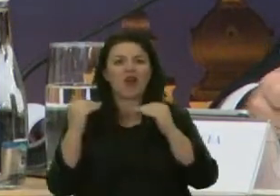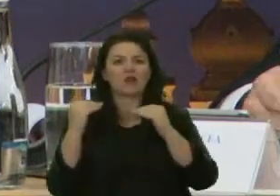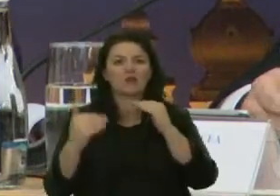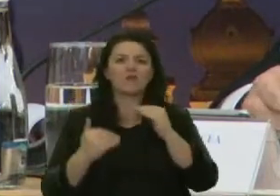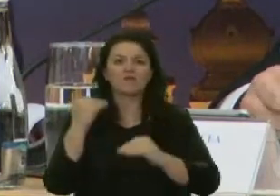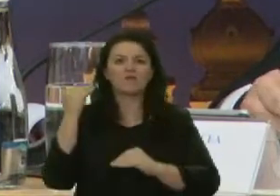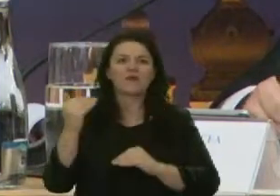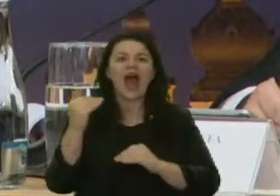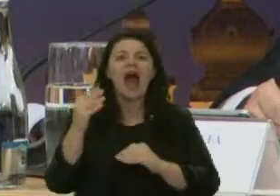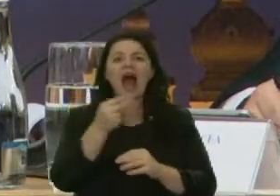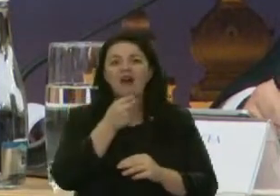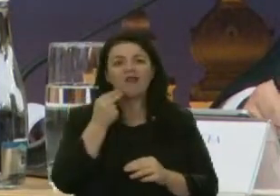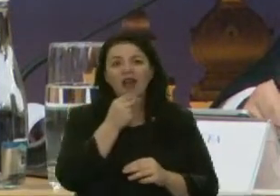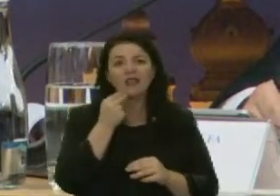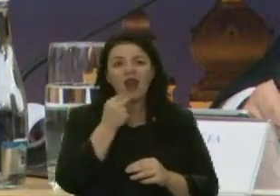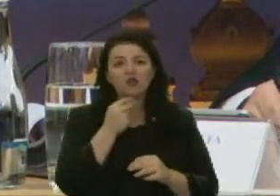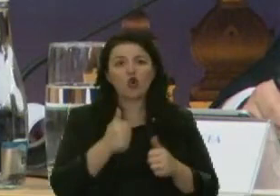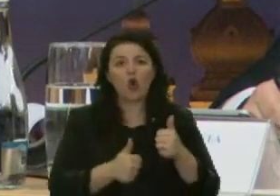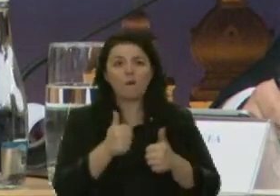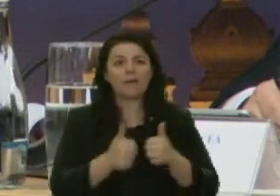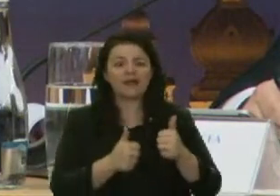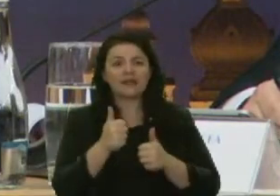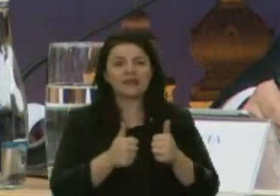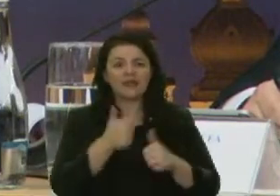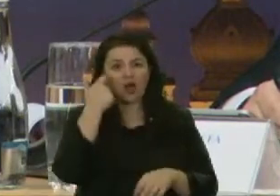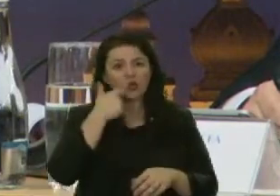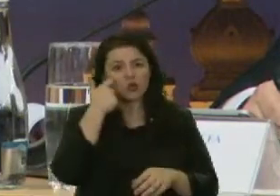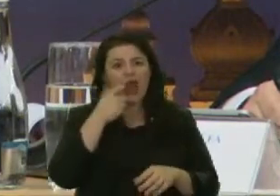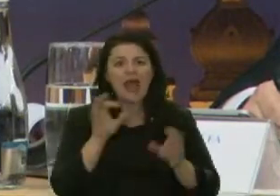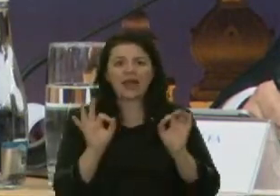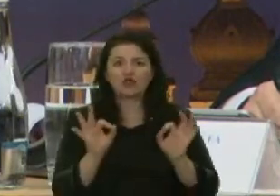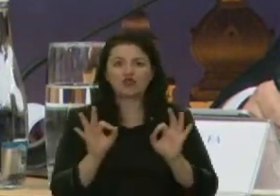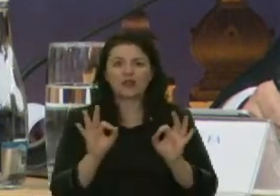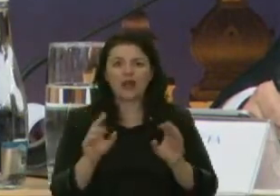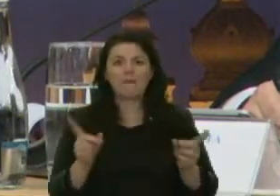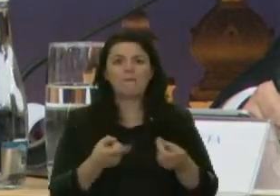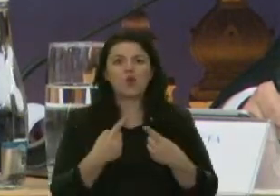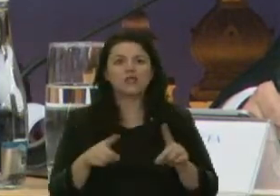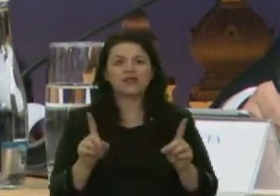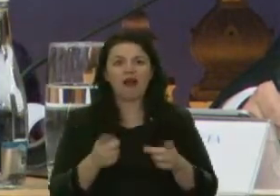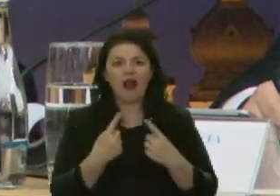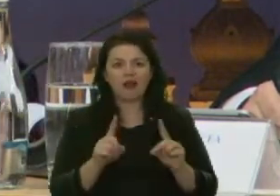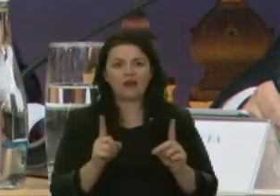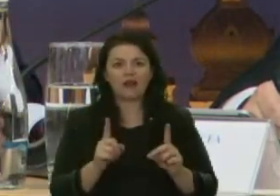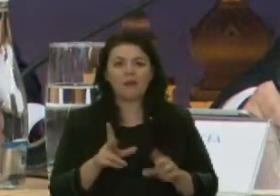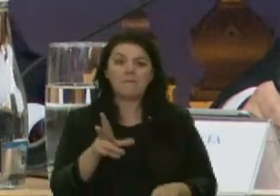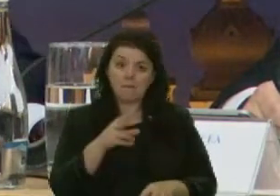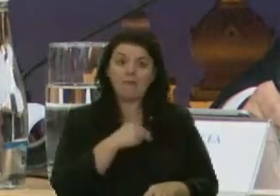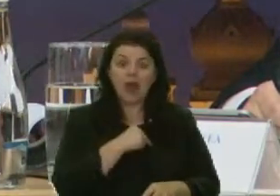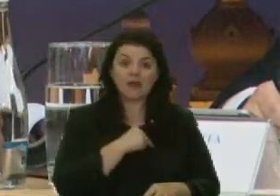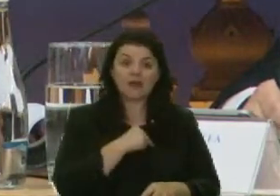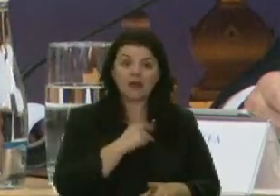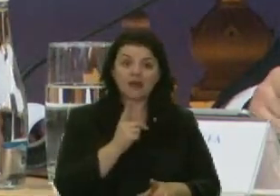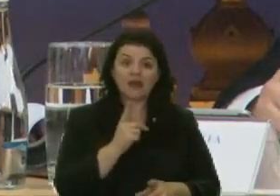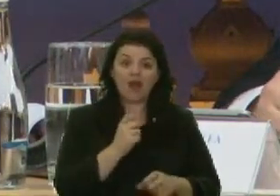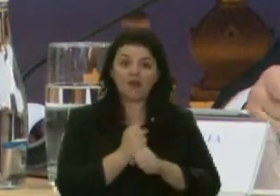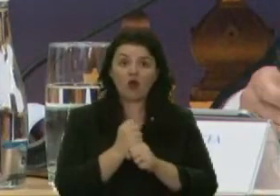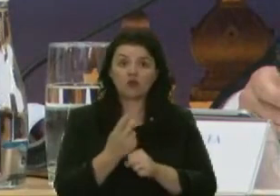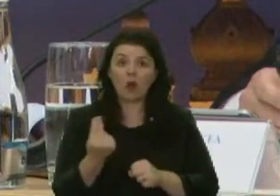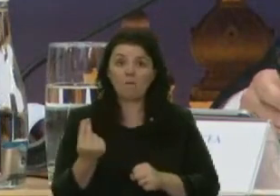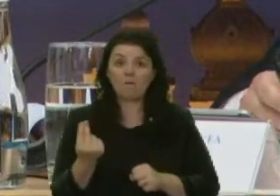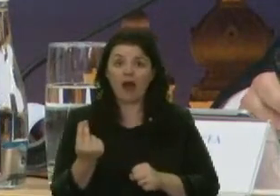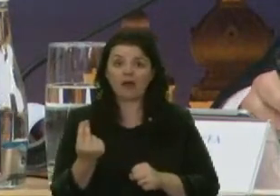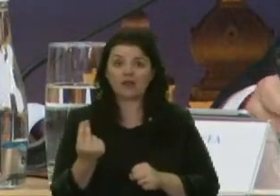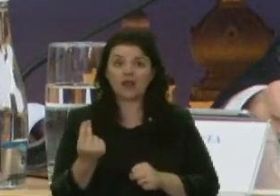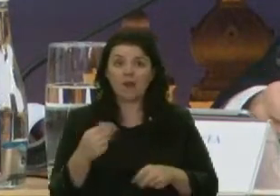dimensiunea și avantajul acesta al competitiv competitiv al Clujului de a avea excelență în domeniul muzical merită această universitate dar e făcută cu bani repet